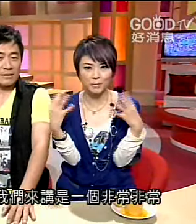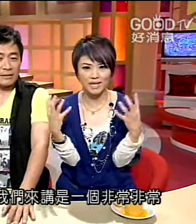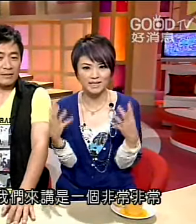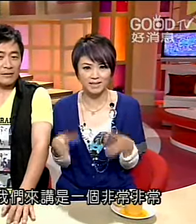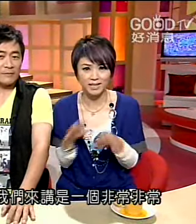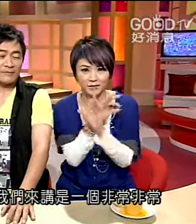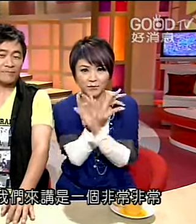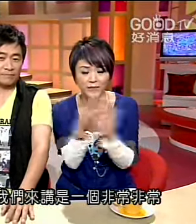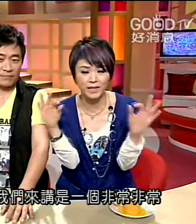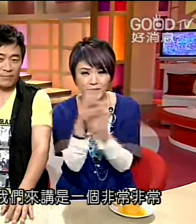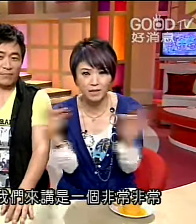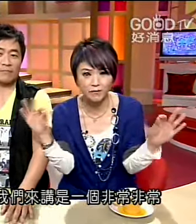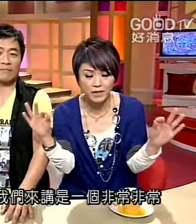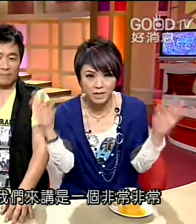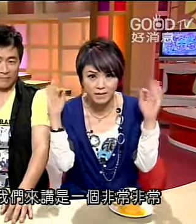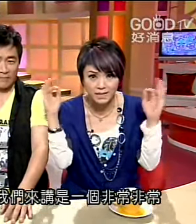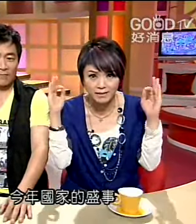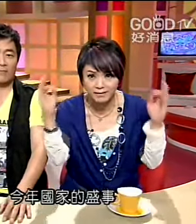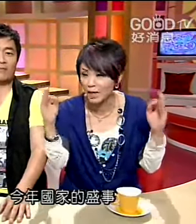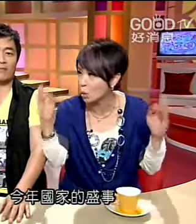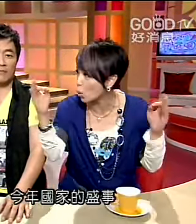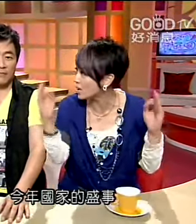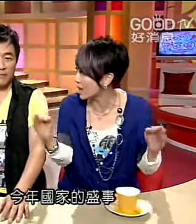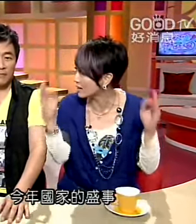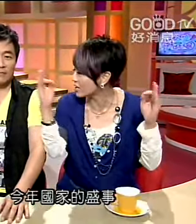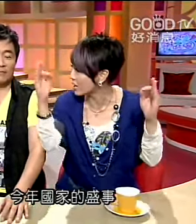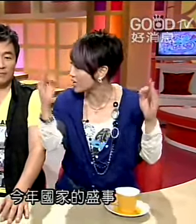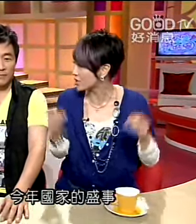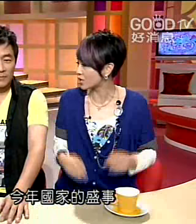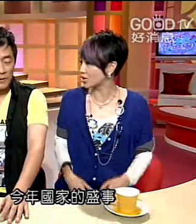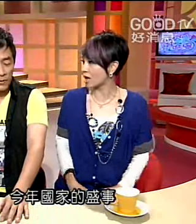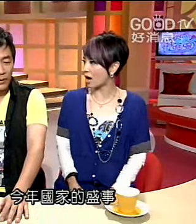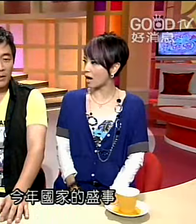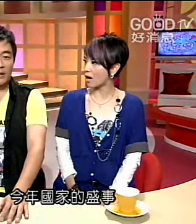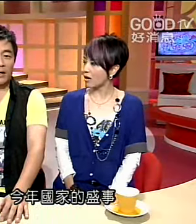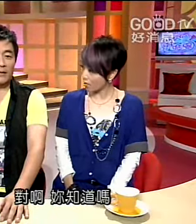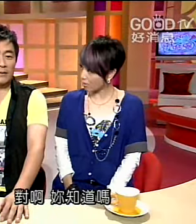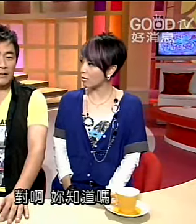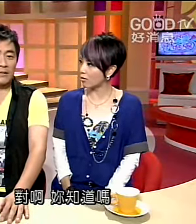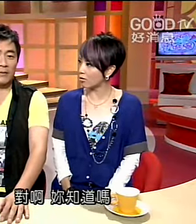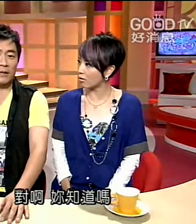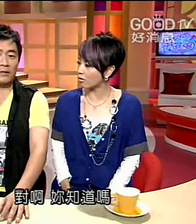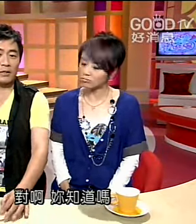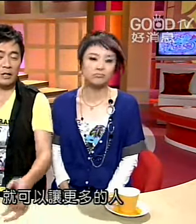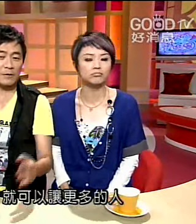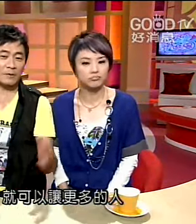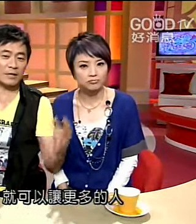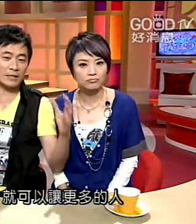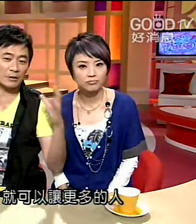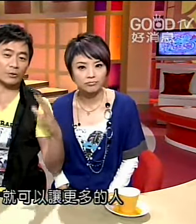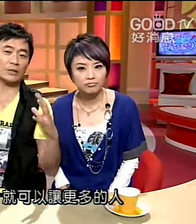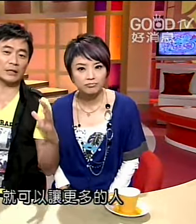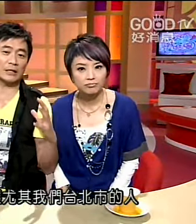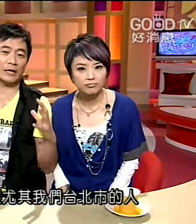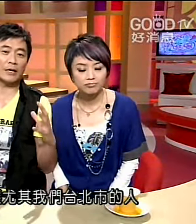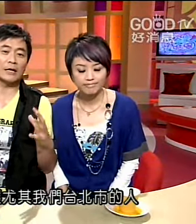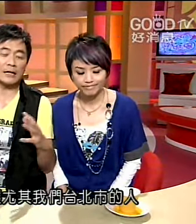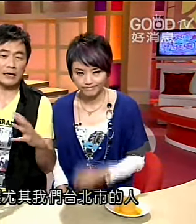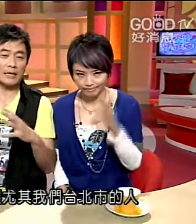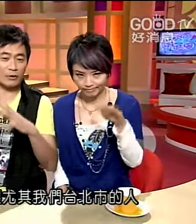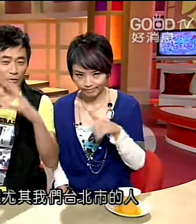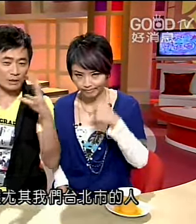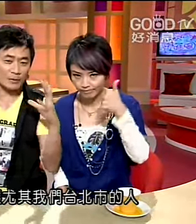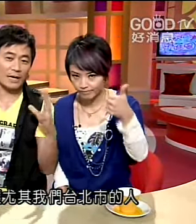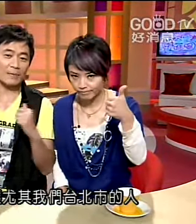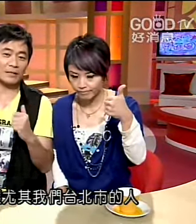9月5号到9月15号，这对我们来讲是一个非常非常今年国家的盛事啊。 对呀、啊，你知道吗？就可以让更多的人呢、